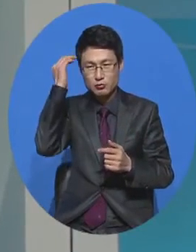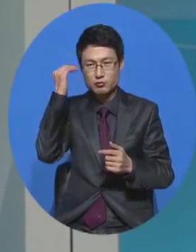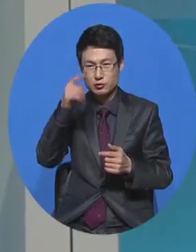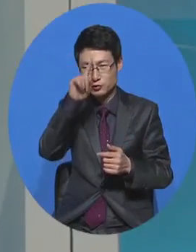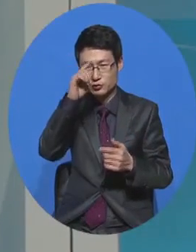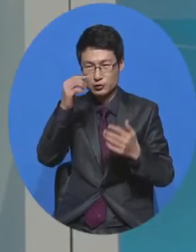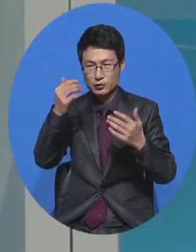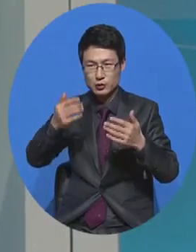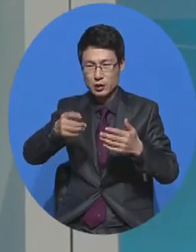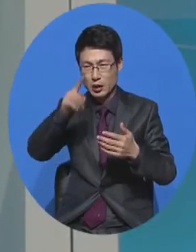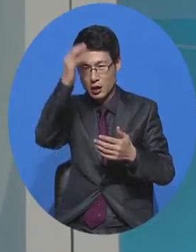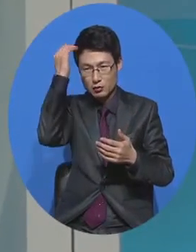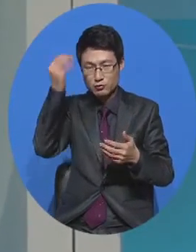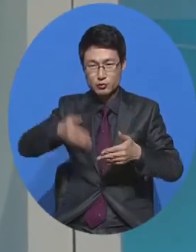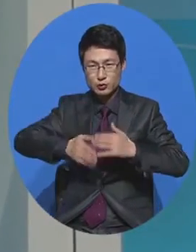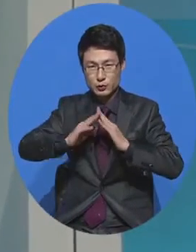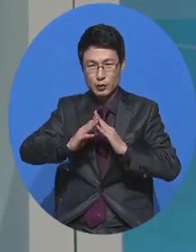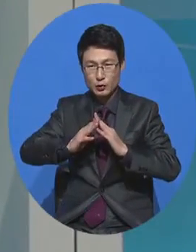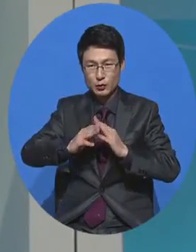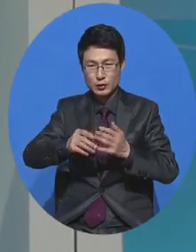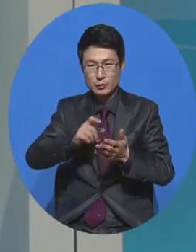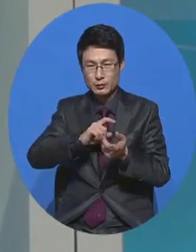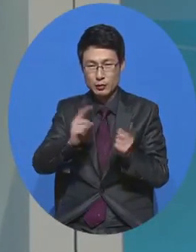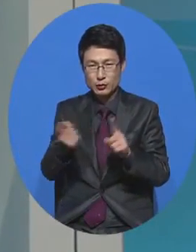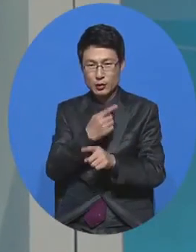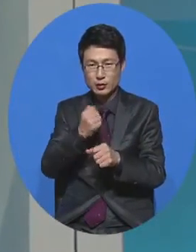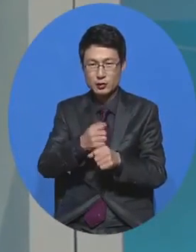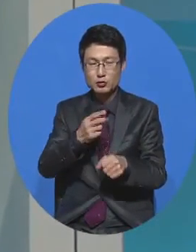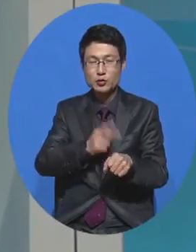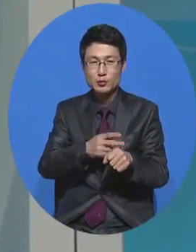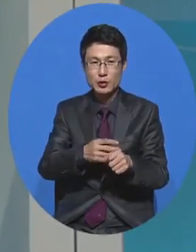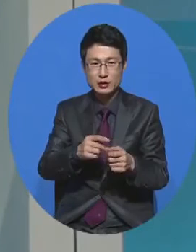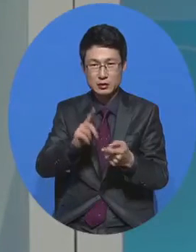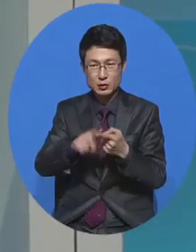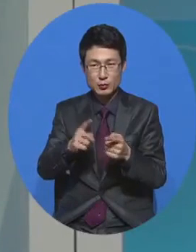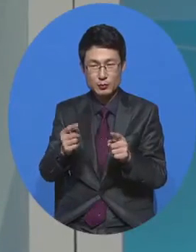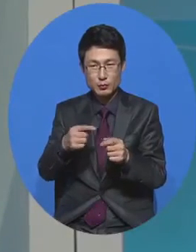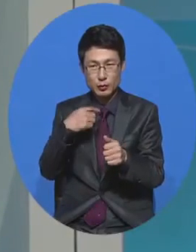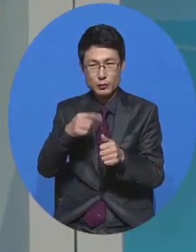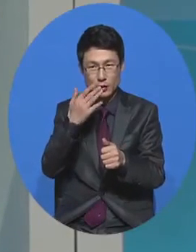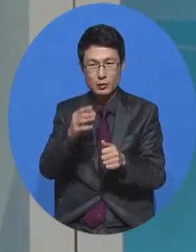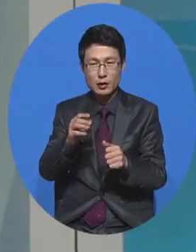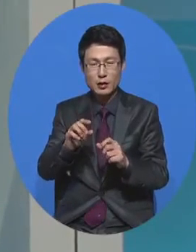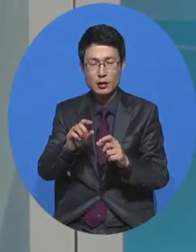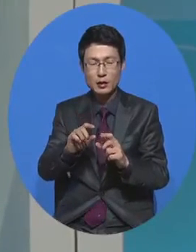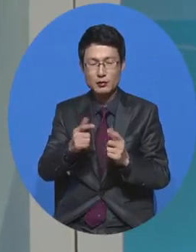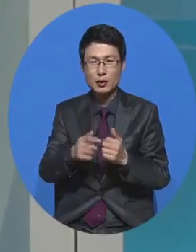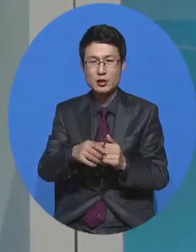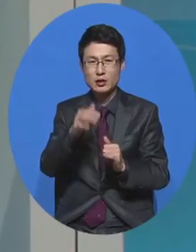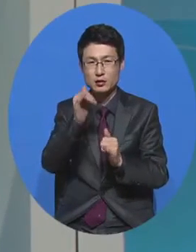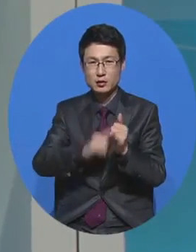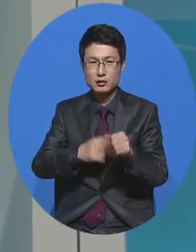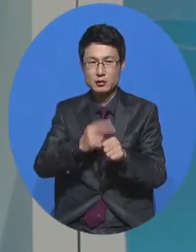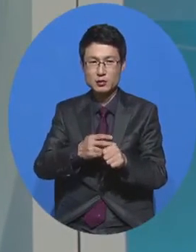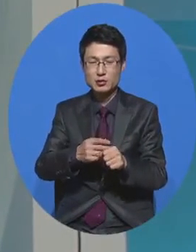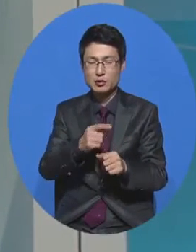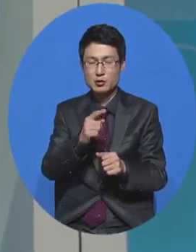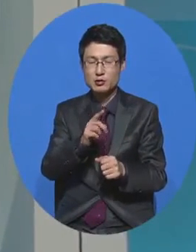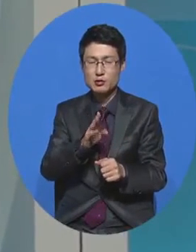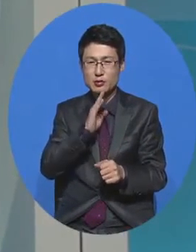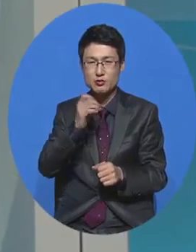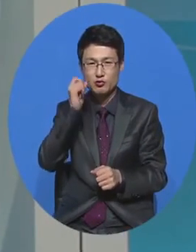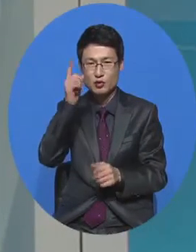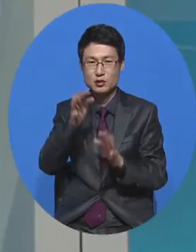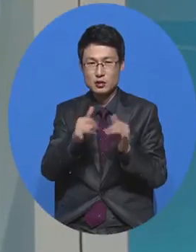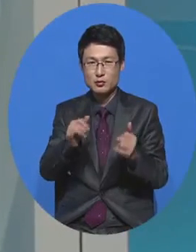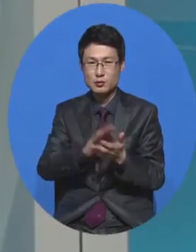교사들이 그렇게 가르치겠습니다 까 저는 대한민국의 역사 교사들이 대단한 분들이 라고 생각을 합니다 그래서 역사 교육을